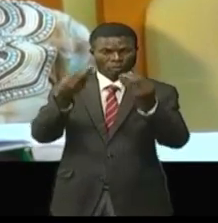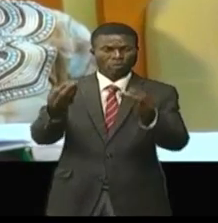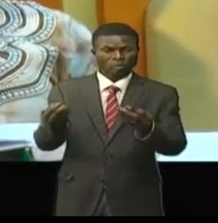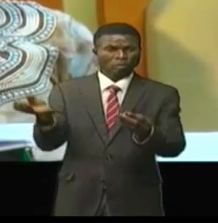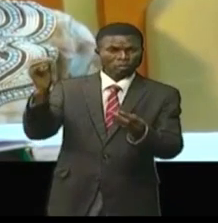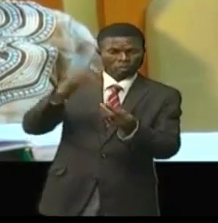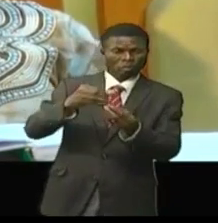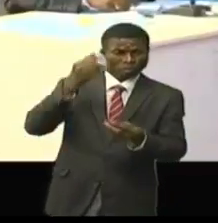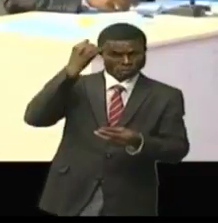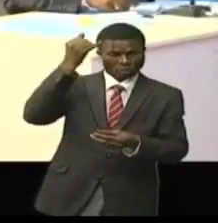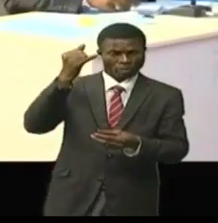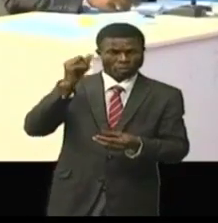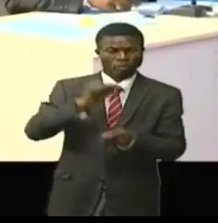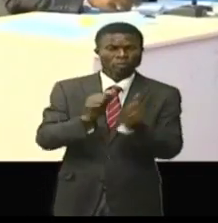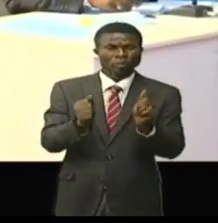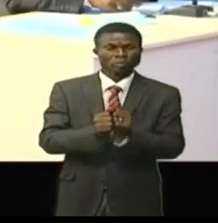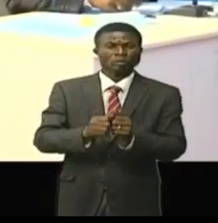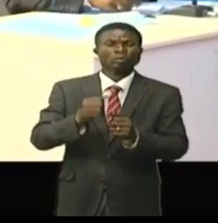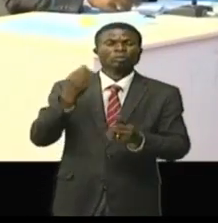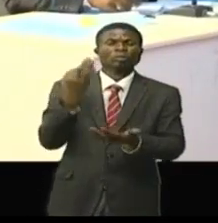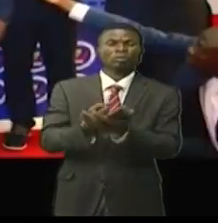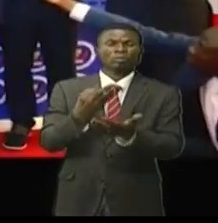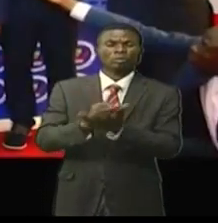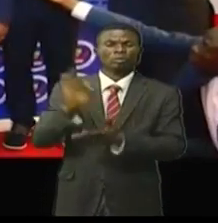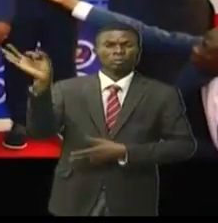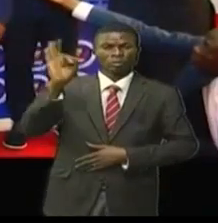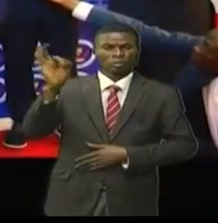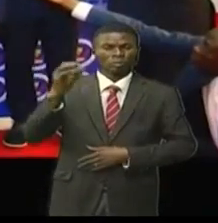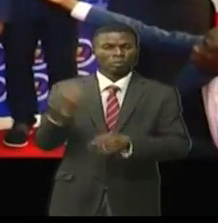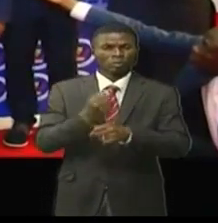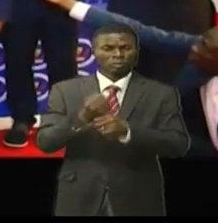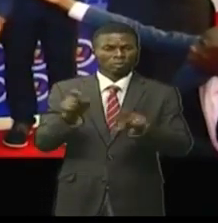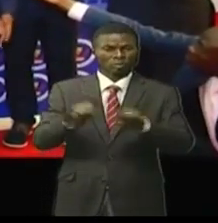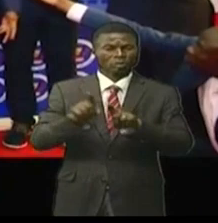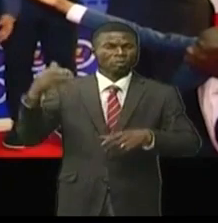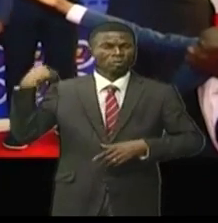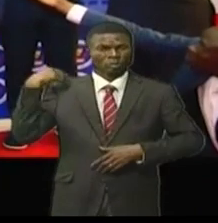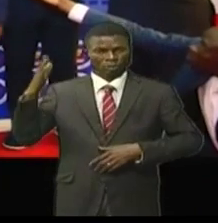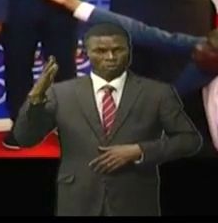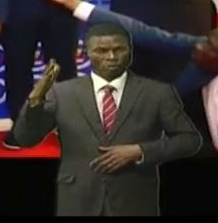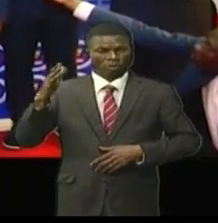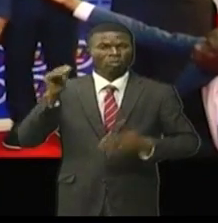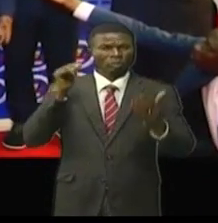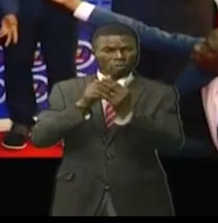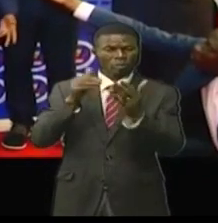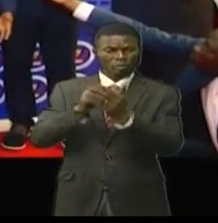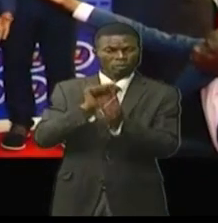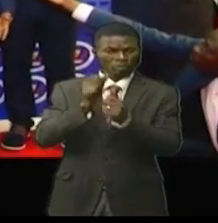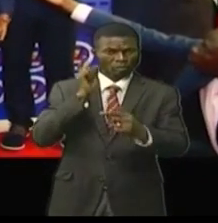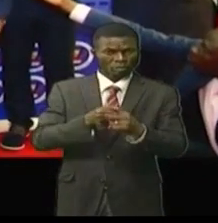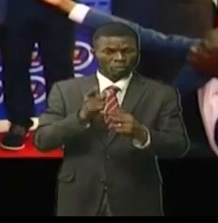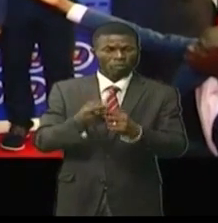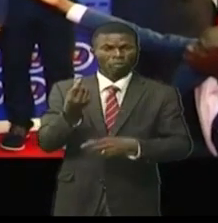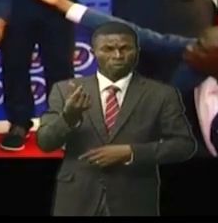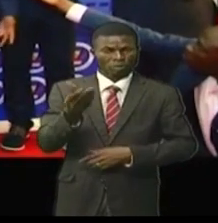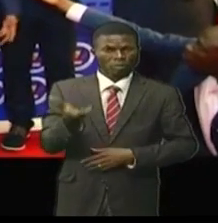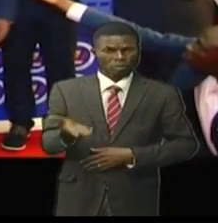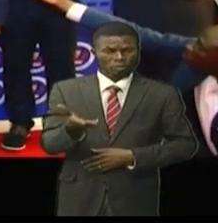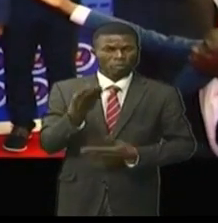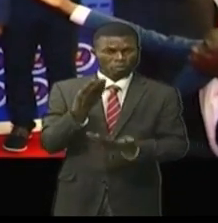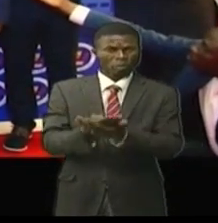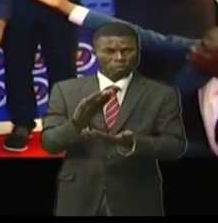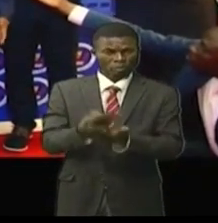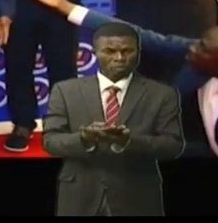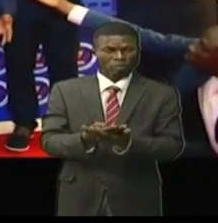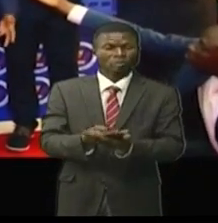dans l'action du Fonds forestier. C'est comme tous les services publics, il fait aussi face à une difficulté de financement budgétaire.